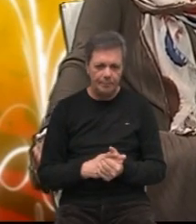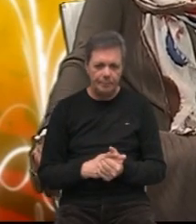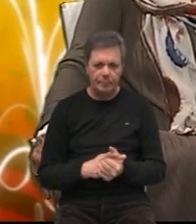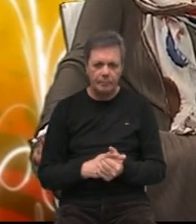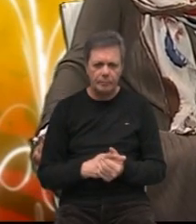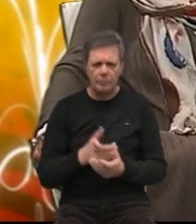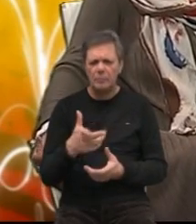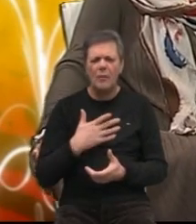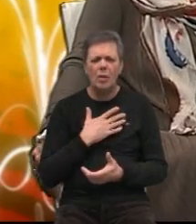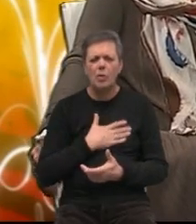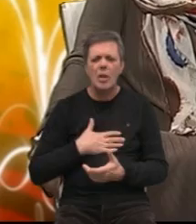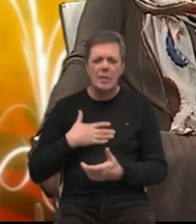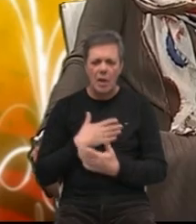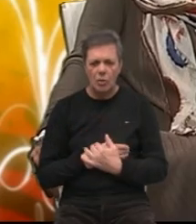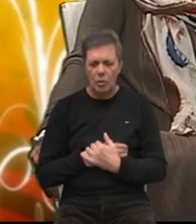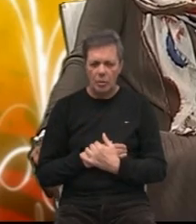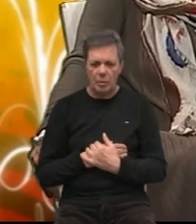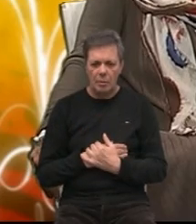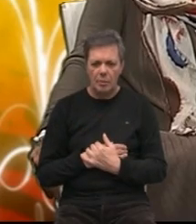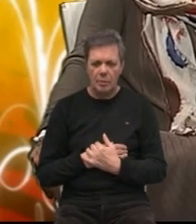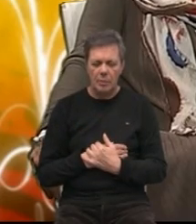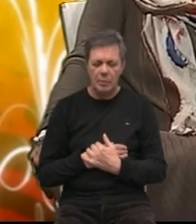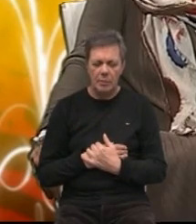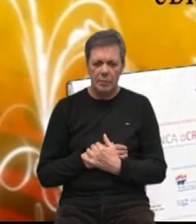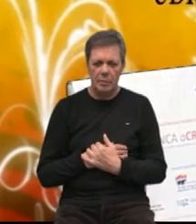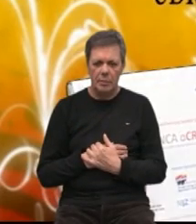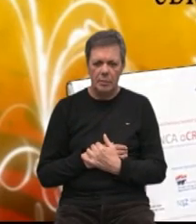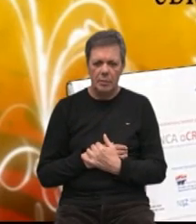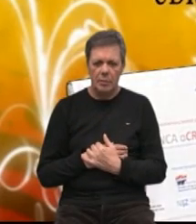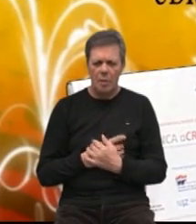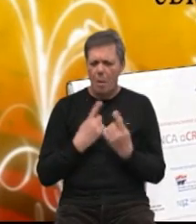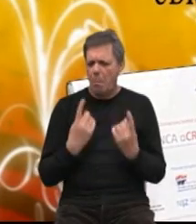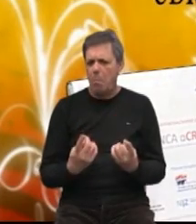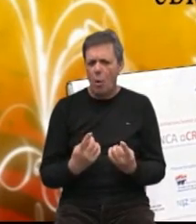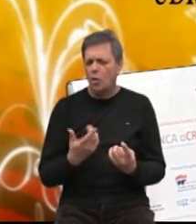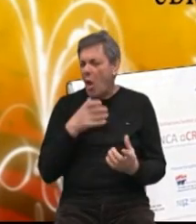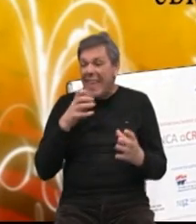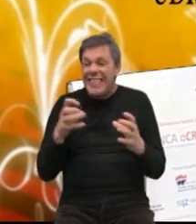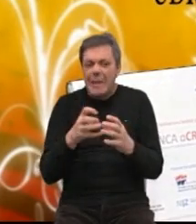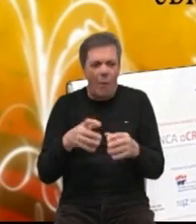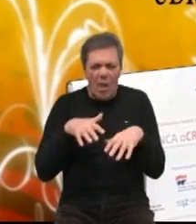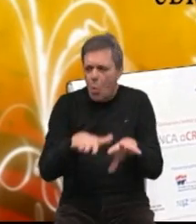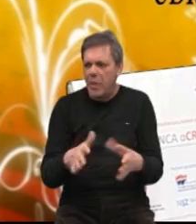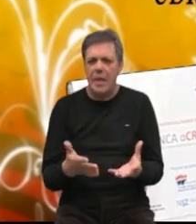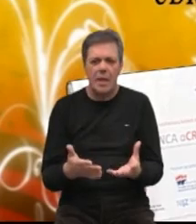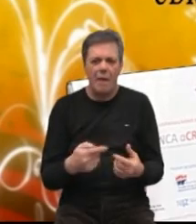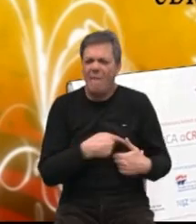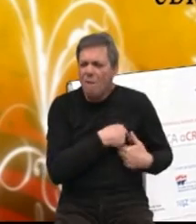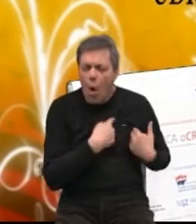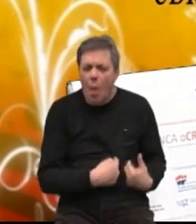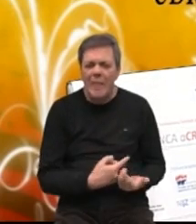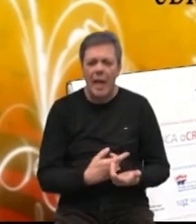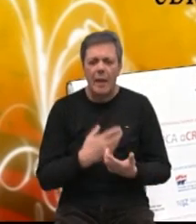to je strašno. Postoji neke, ajmo nazovi, timovi ili volonteri.